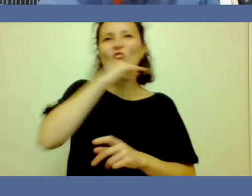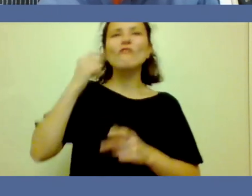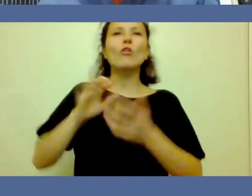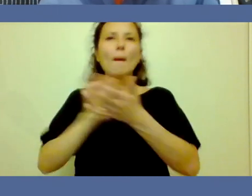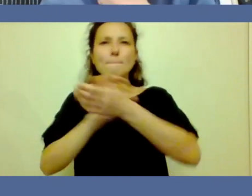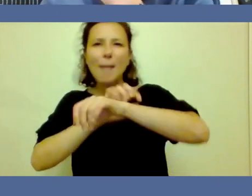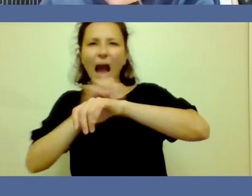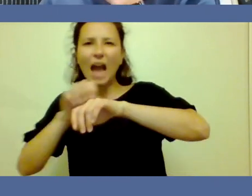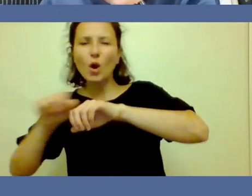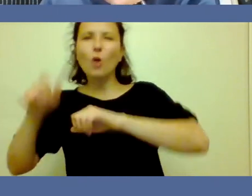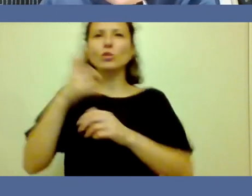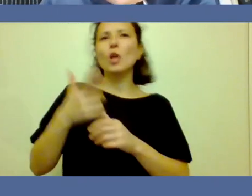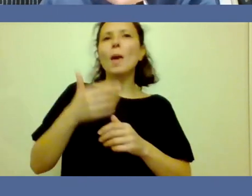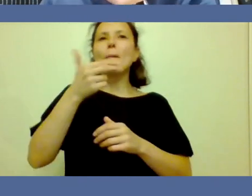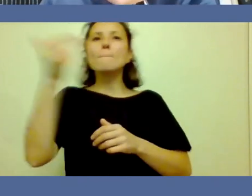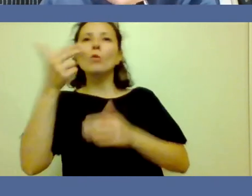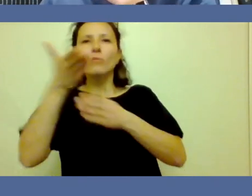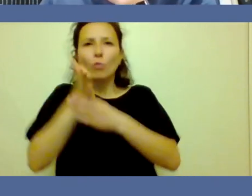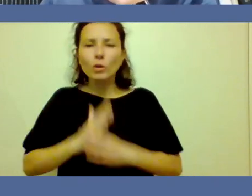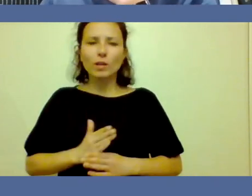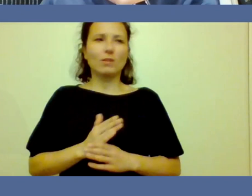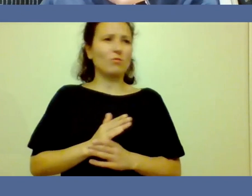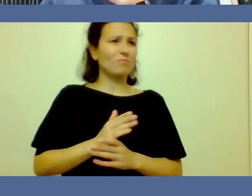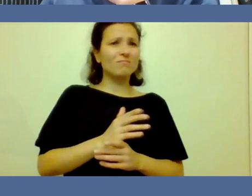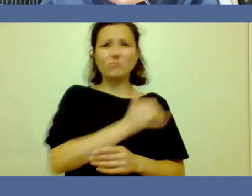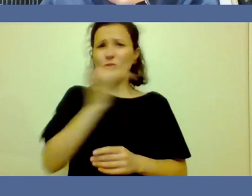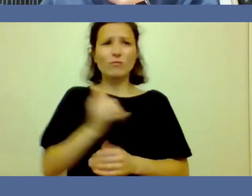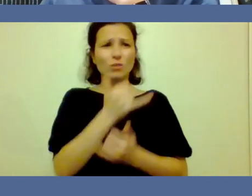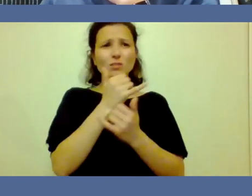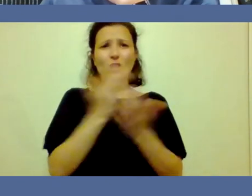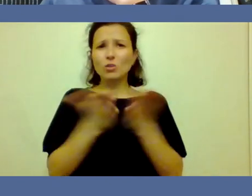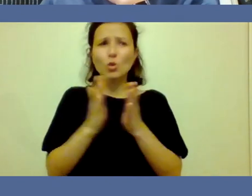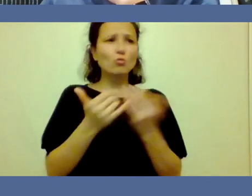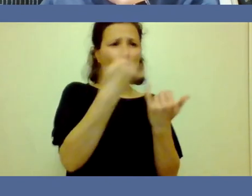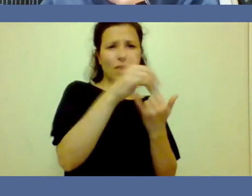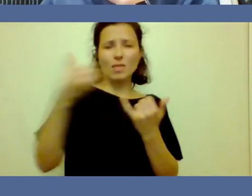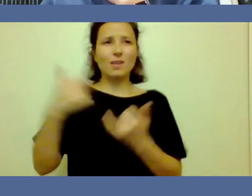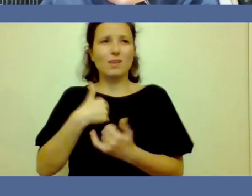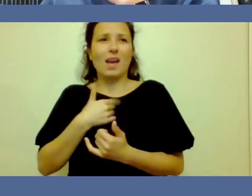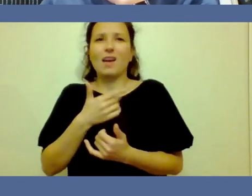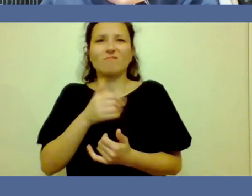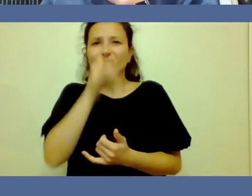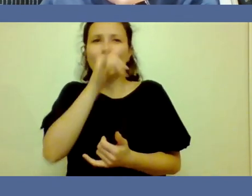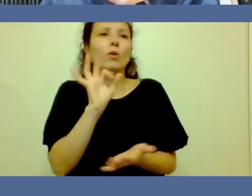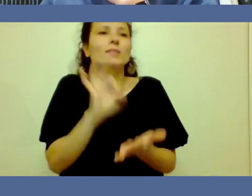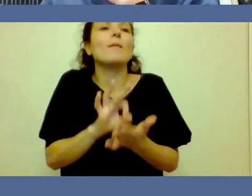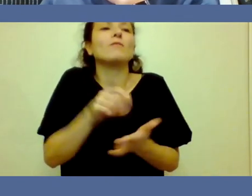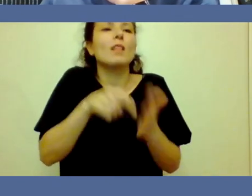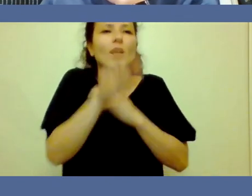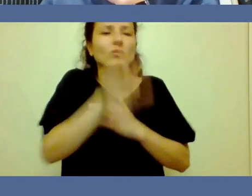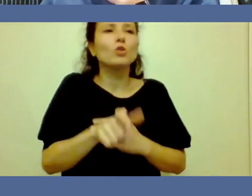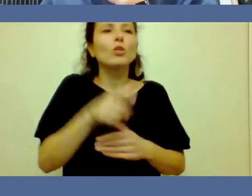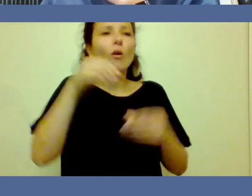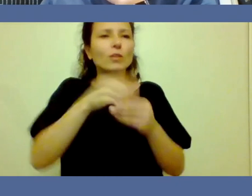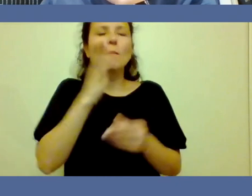motyw ukryty, to za każdym razem jest inna opowieść i ja nie mogę panu zagwarantować, że tam będzie 100%